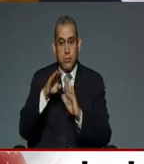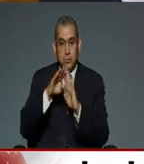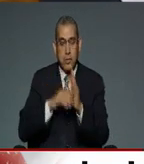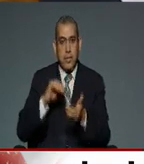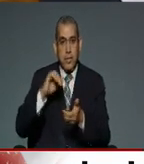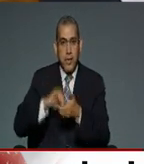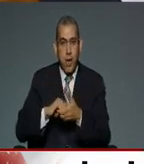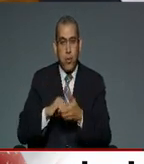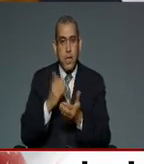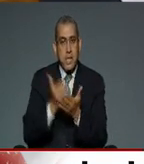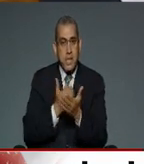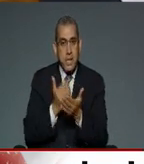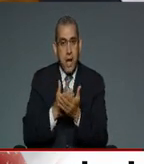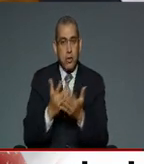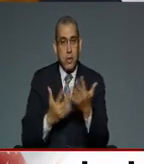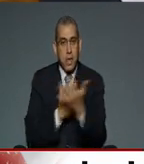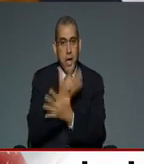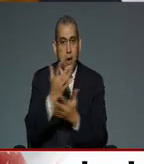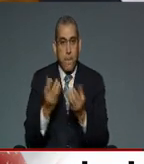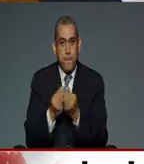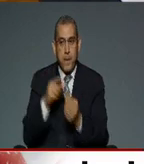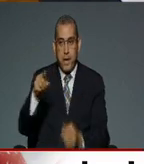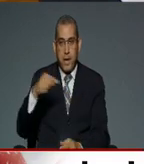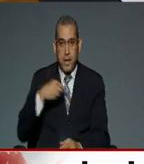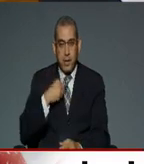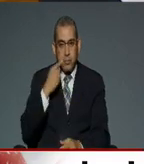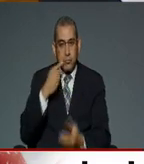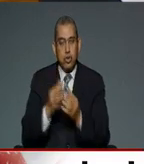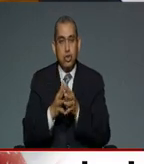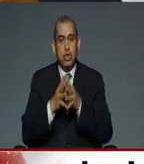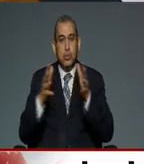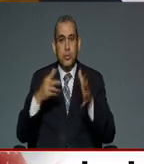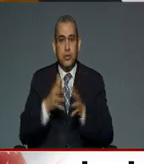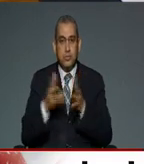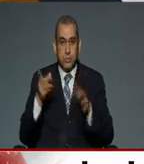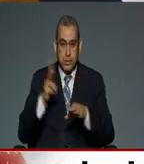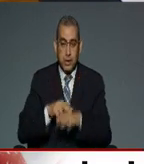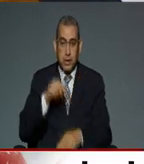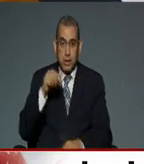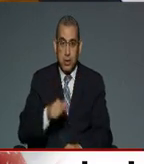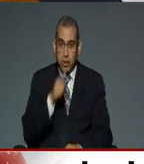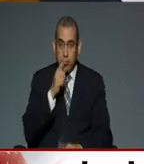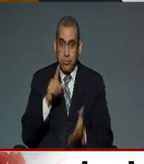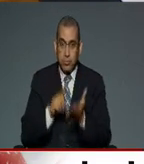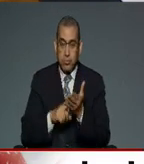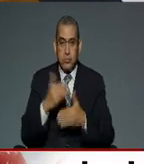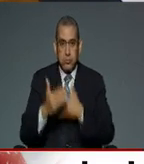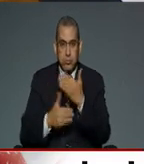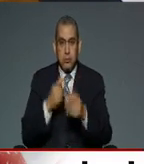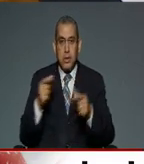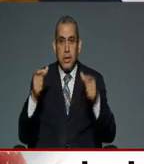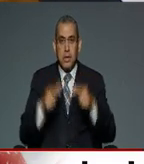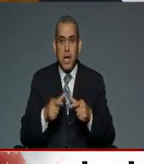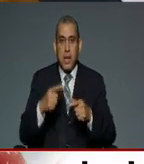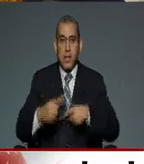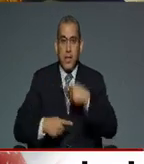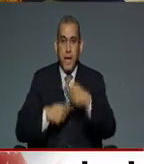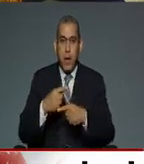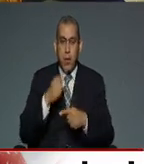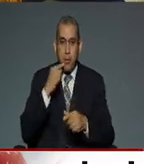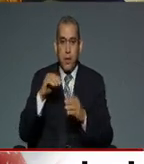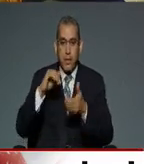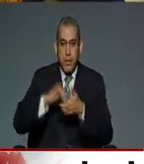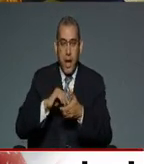الاقتصادي والتجاري بين البلدين بشكل كبير اضافه الى اهميه الانعقاد الدوري لاليات التعاون